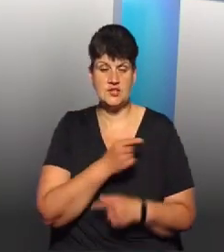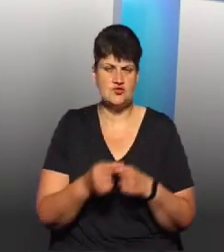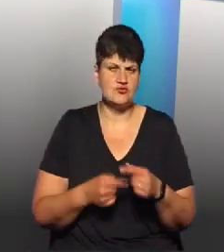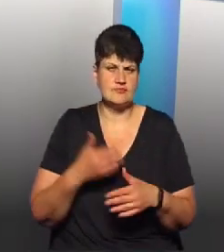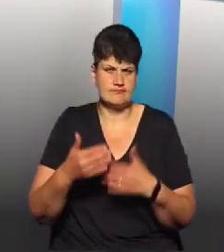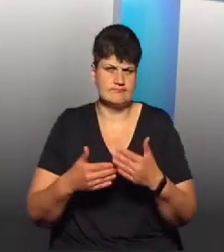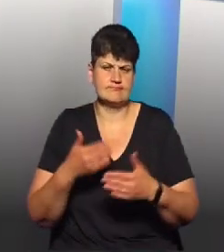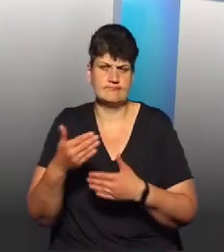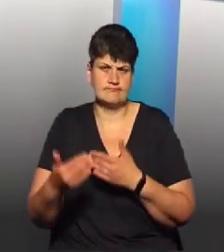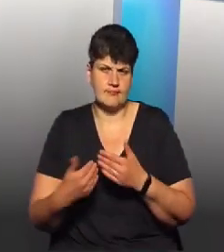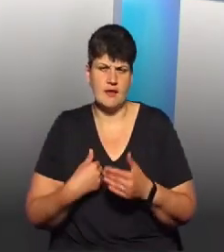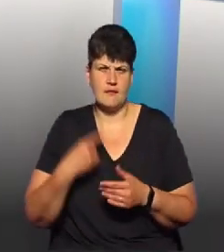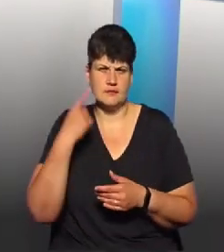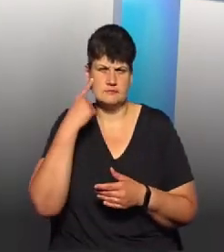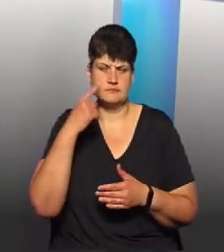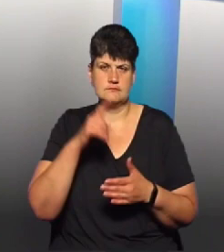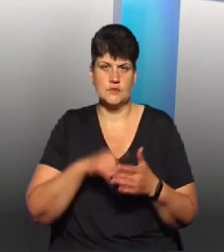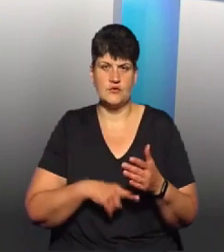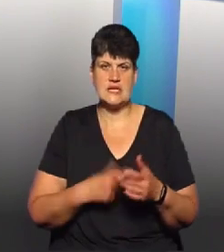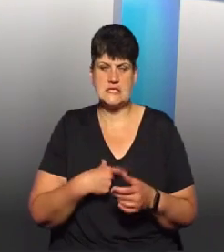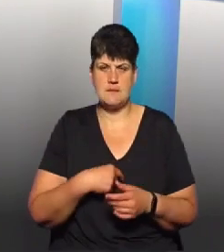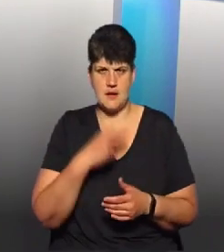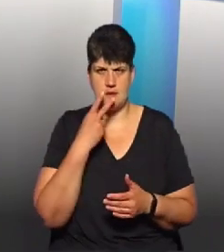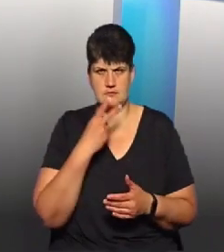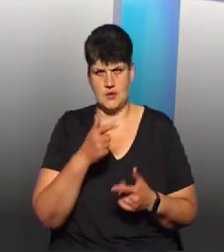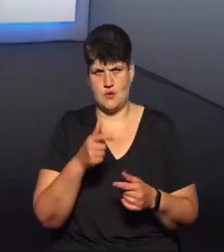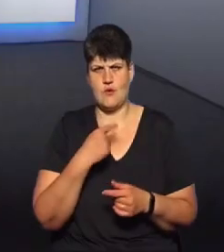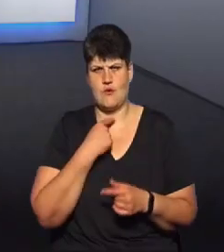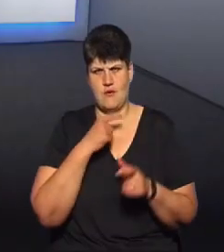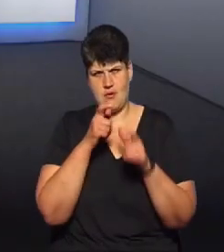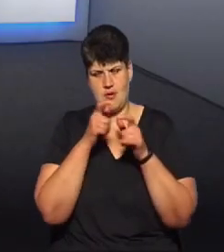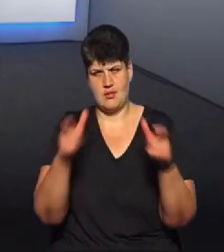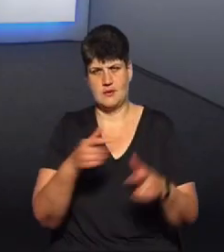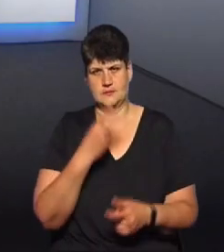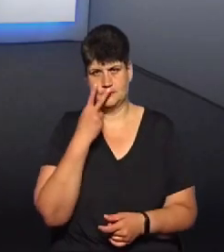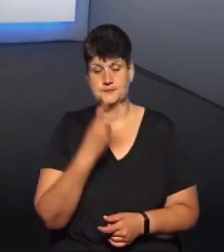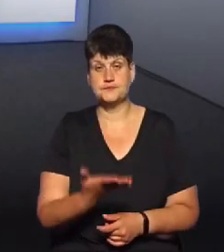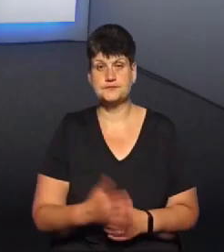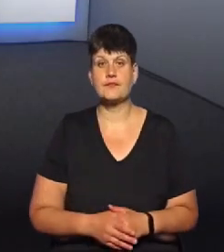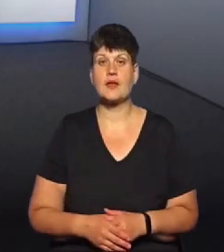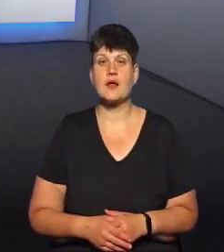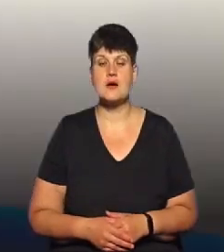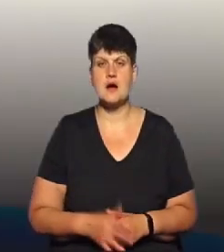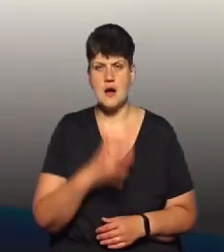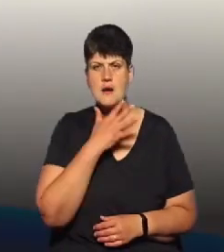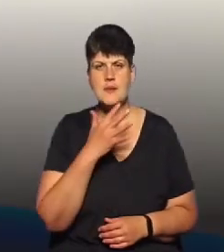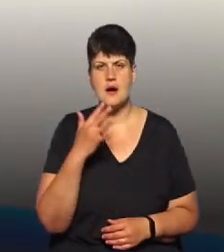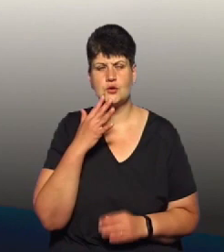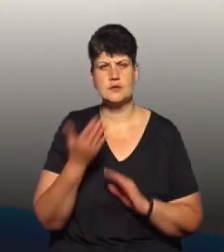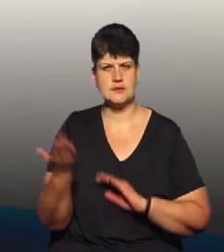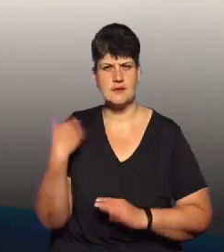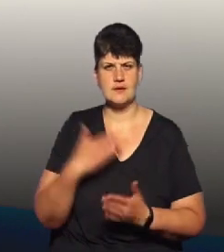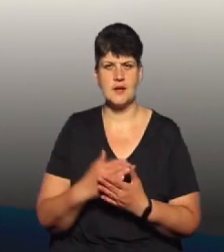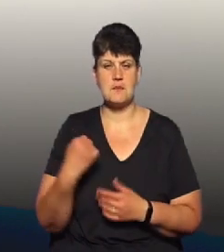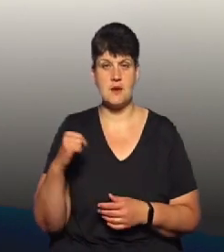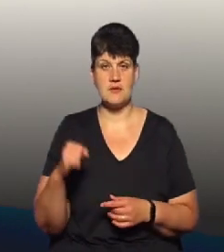маю тверду надію, що вони себе, про себе голосно заявлять. А чи багато вже позаду є перемог? Ви знаєте, цій